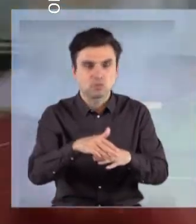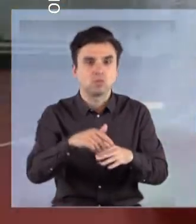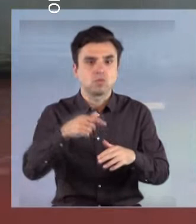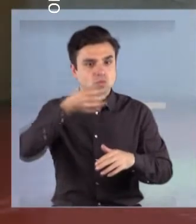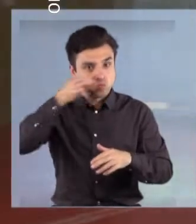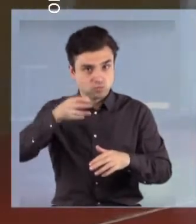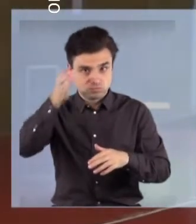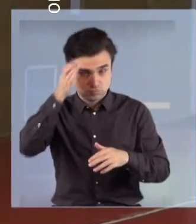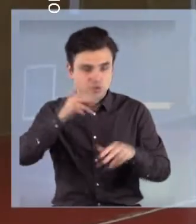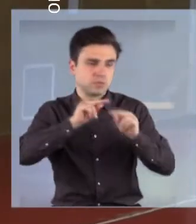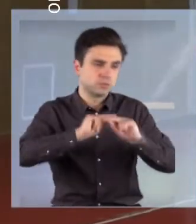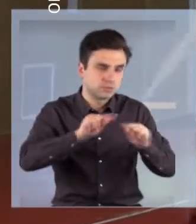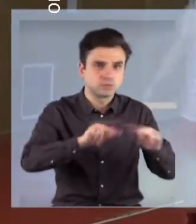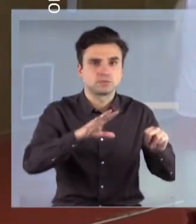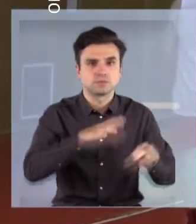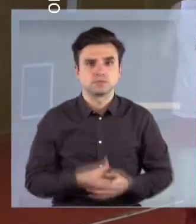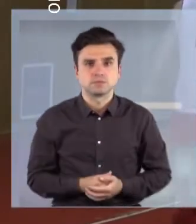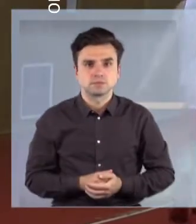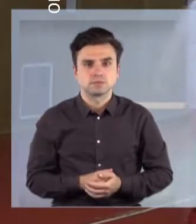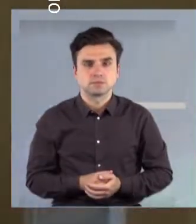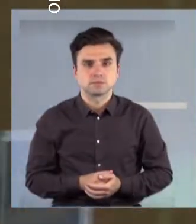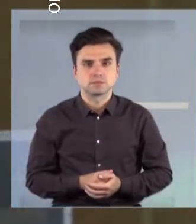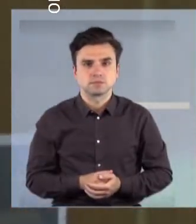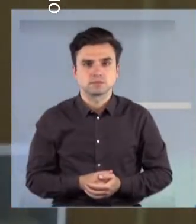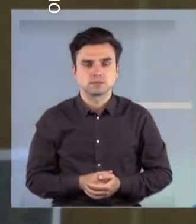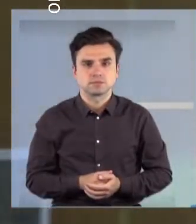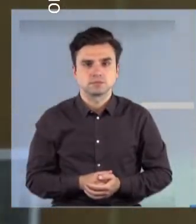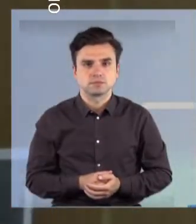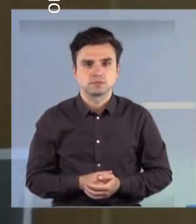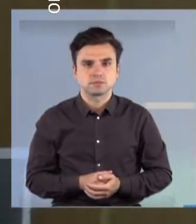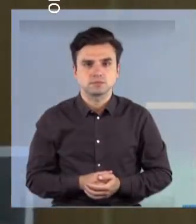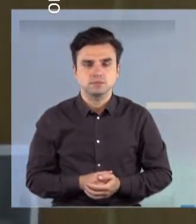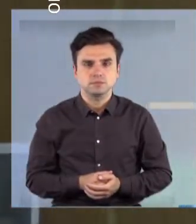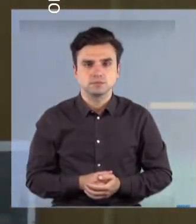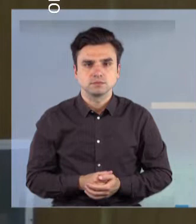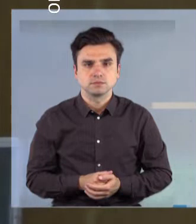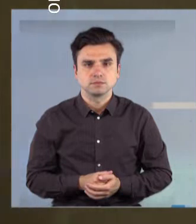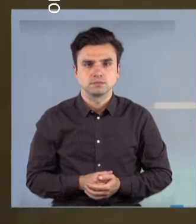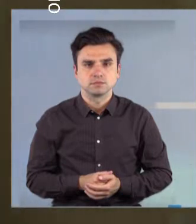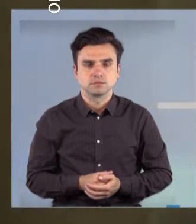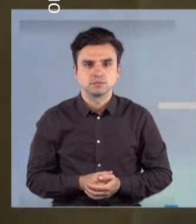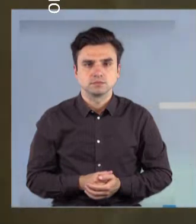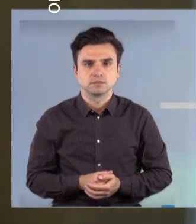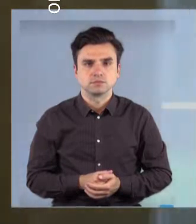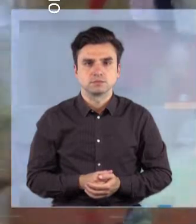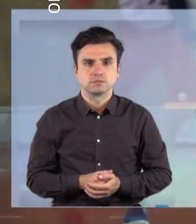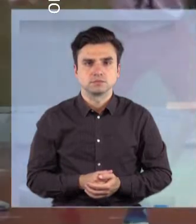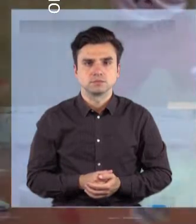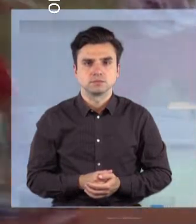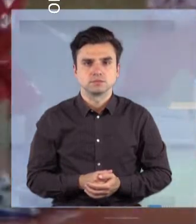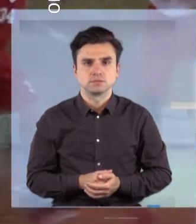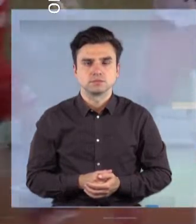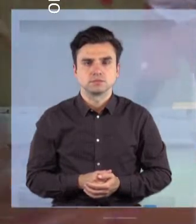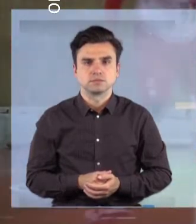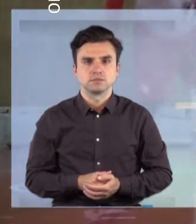Цей м'яч у кільце від гравця баскетбольного клубу «Кривий Ріг» КНК ДПУ потрапляє з легкої подачі легенди баскетболу Ігоря Зайцева.